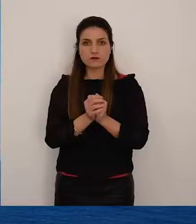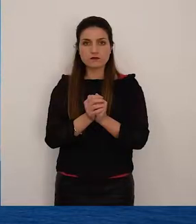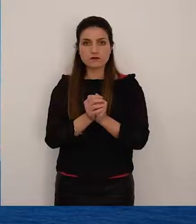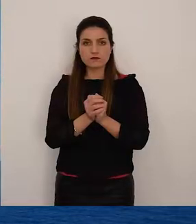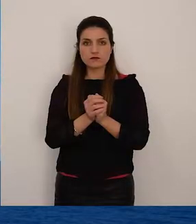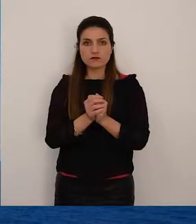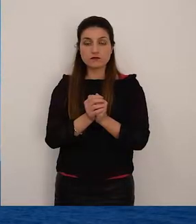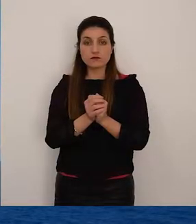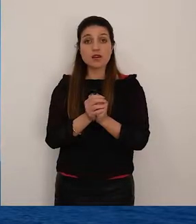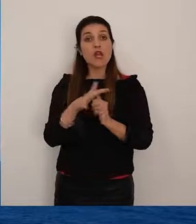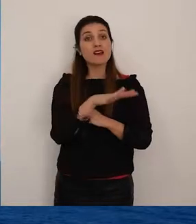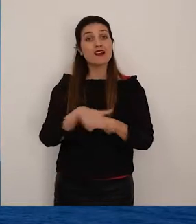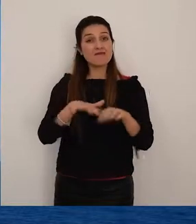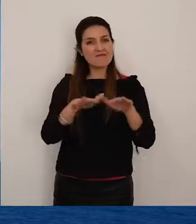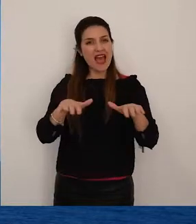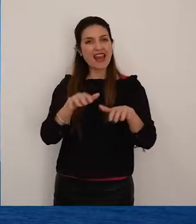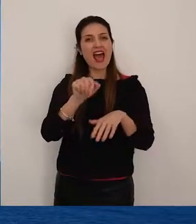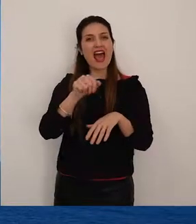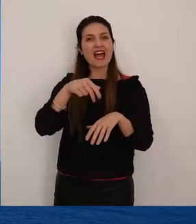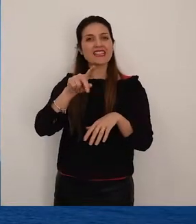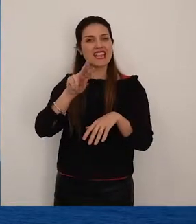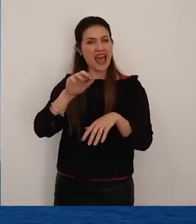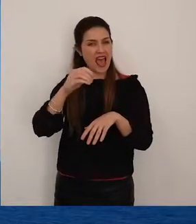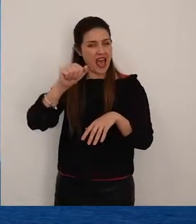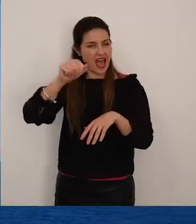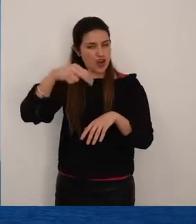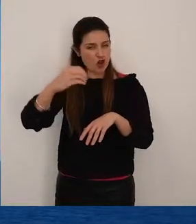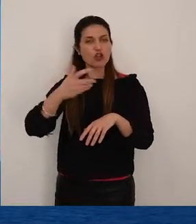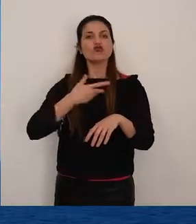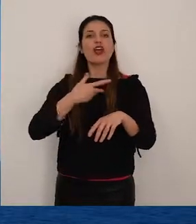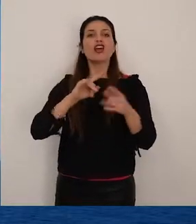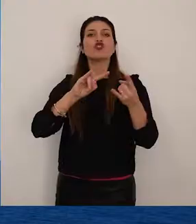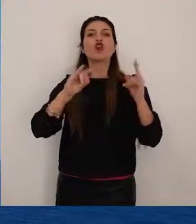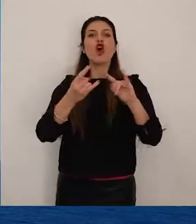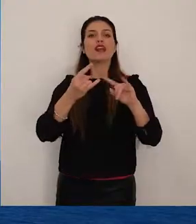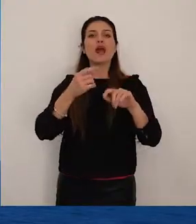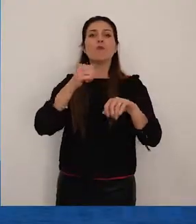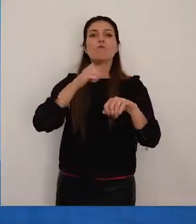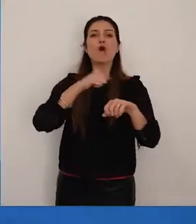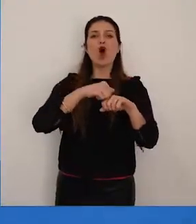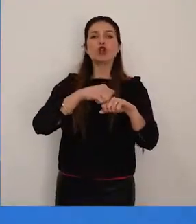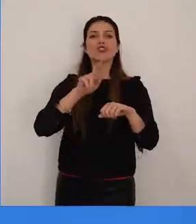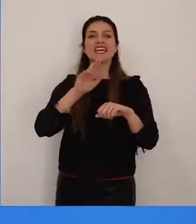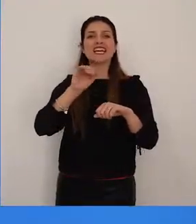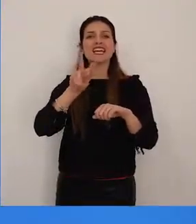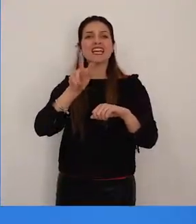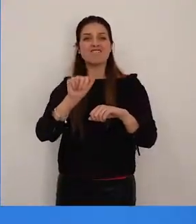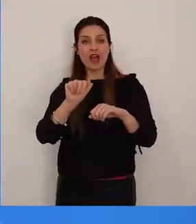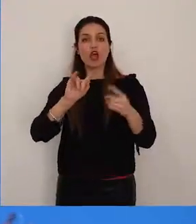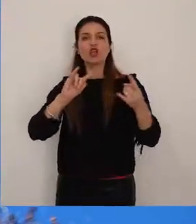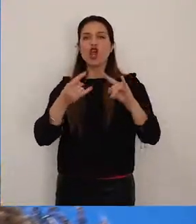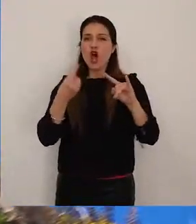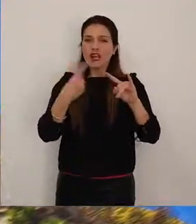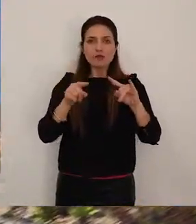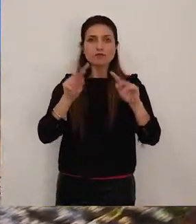Sempre nella località marina di Andrano è presente Torre Porto di Ripa, una torre di avvistamento risalente al XV